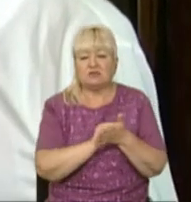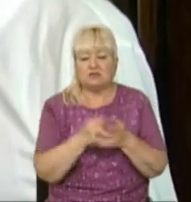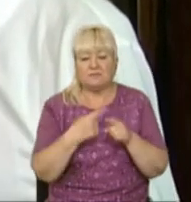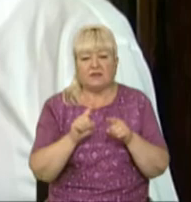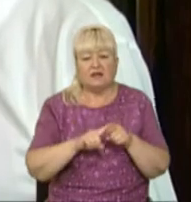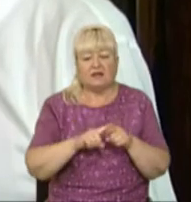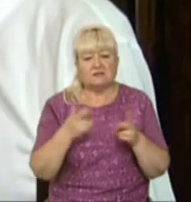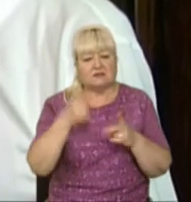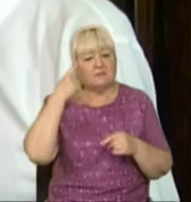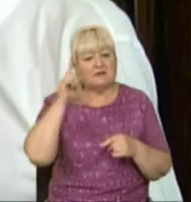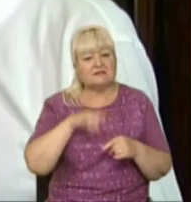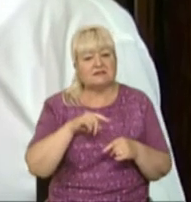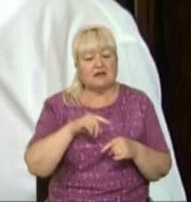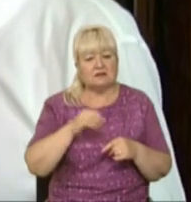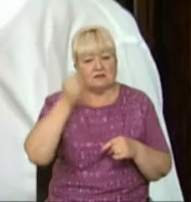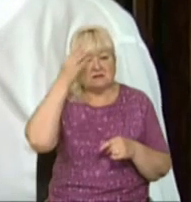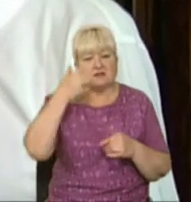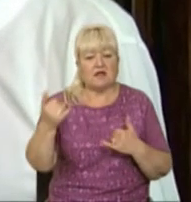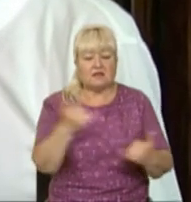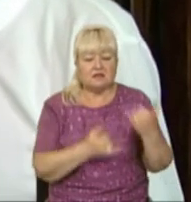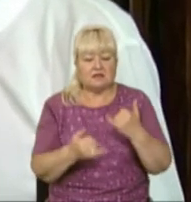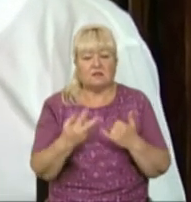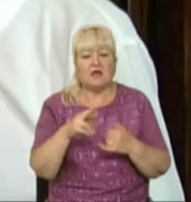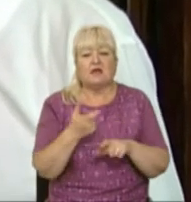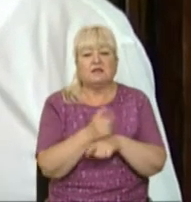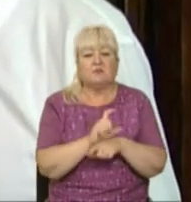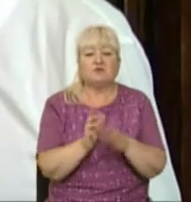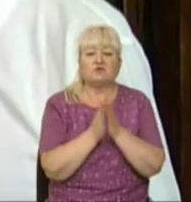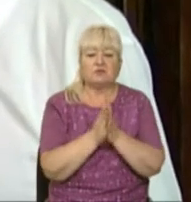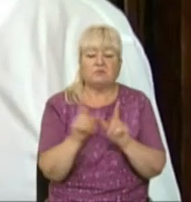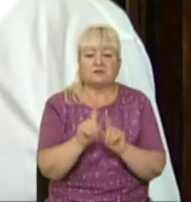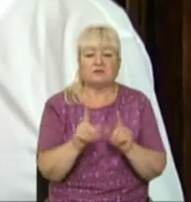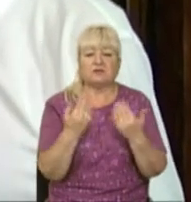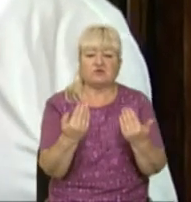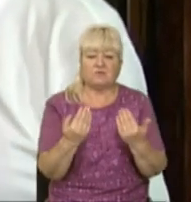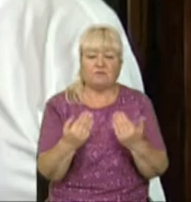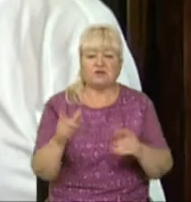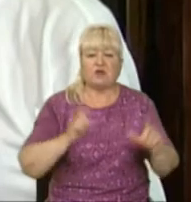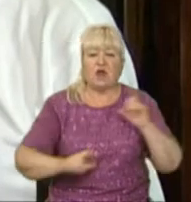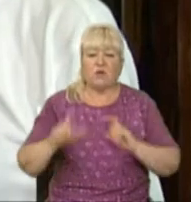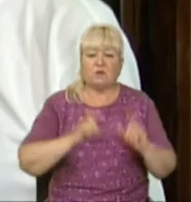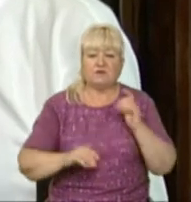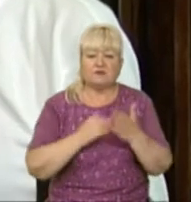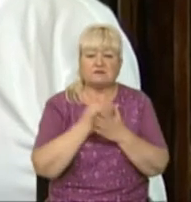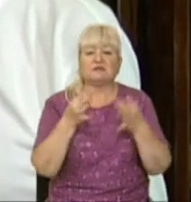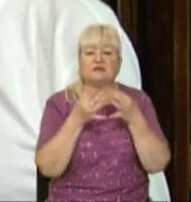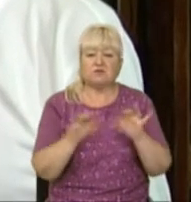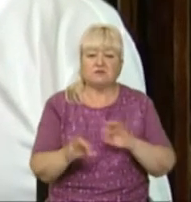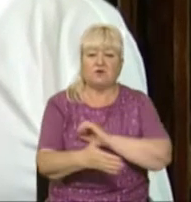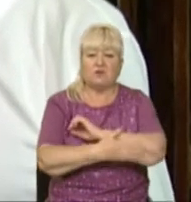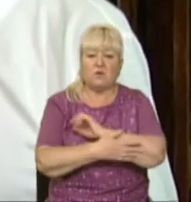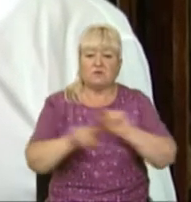знання хімії, і я би дуже просив, щоб ваші деканти університетів дозволили